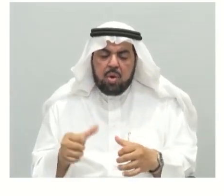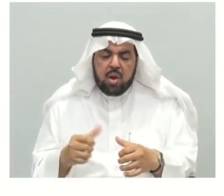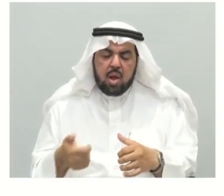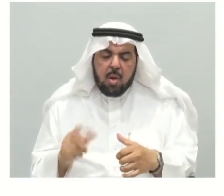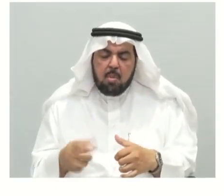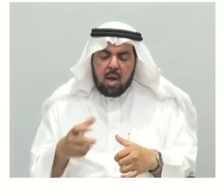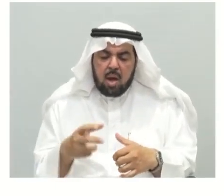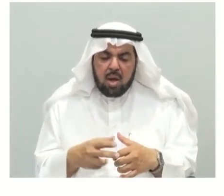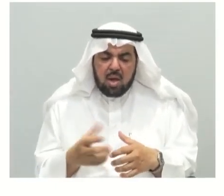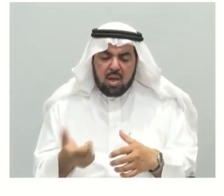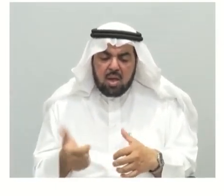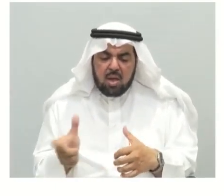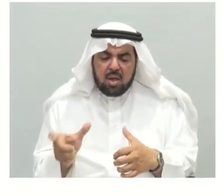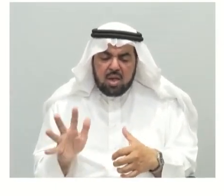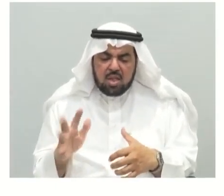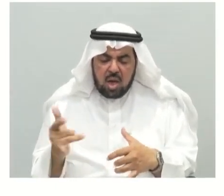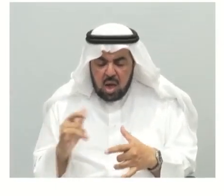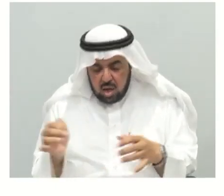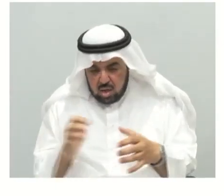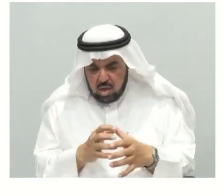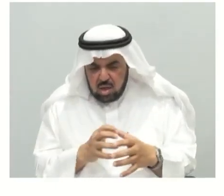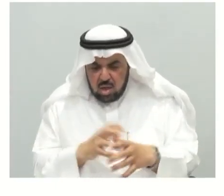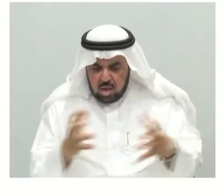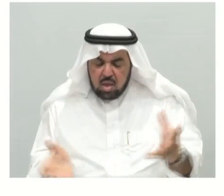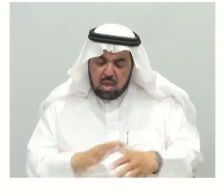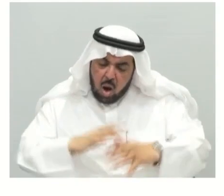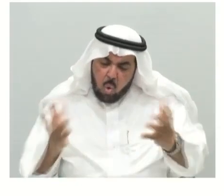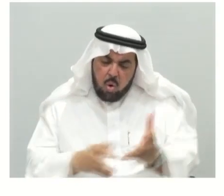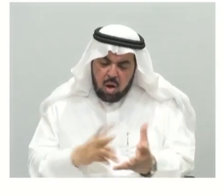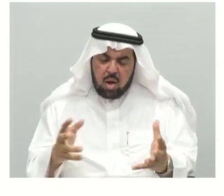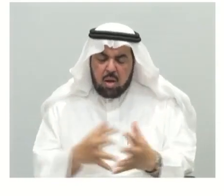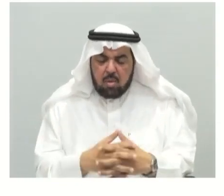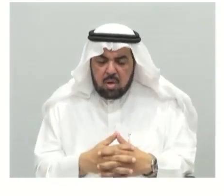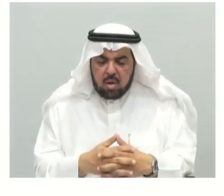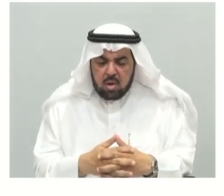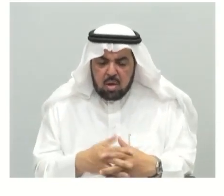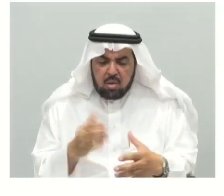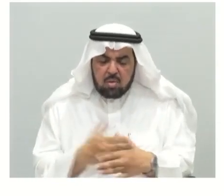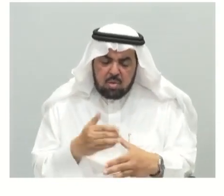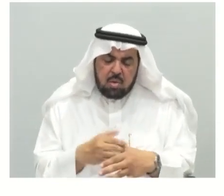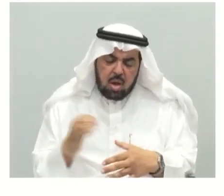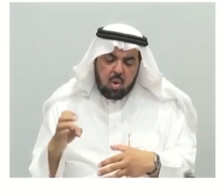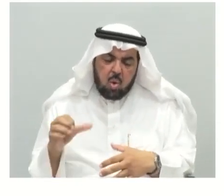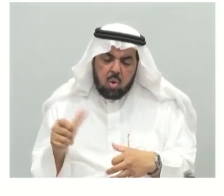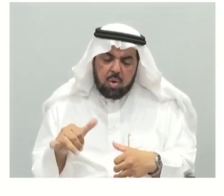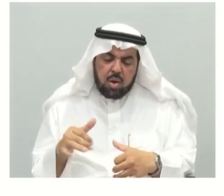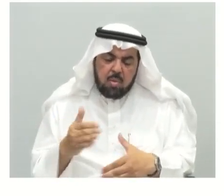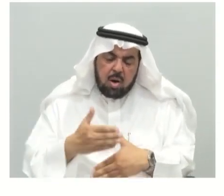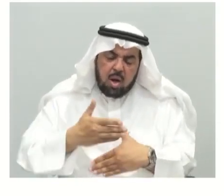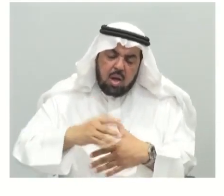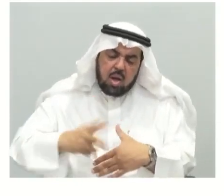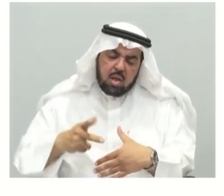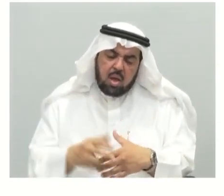نلاحظ ان التحول الكامل لا ينتمي لهذه المجموعه لوجود الحوريه وهي من مراحل